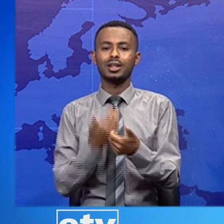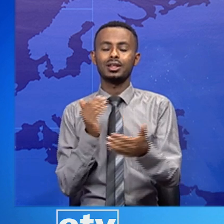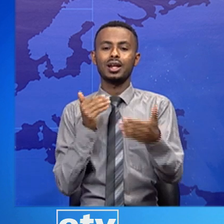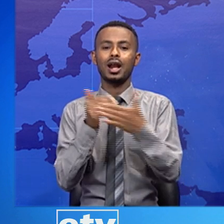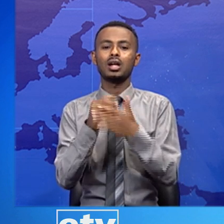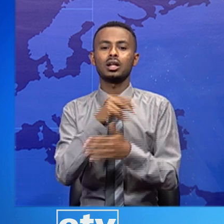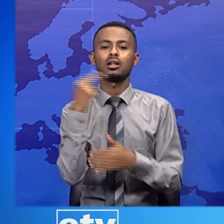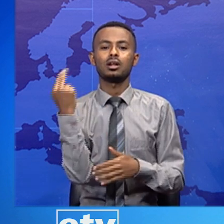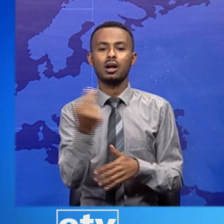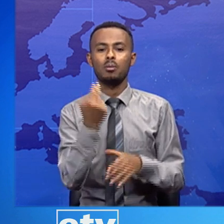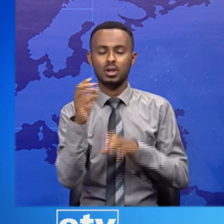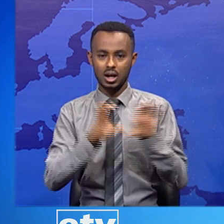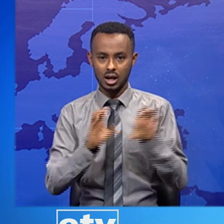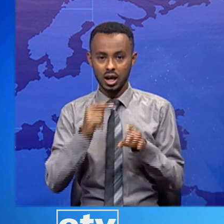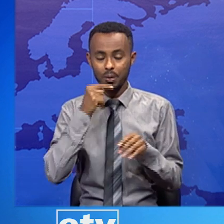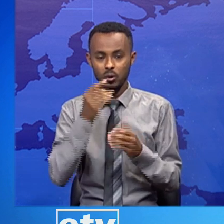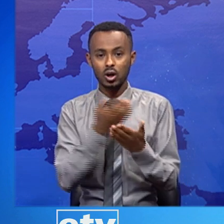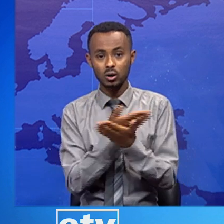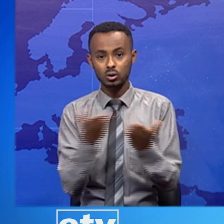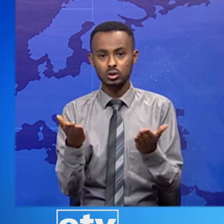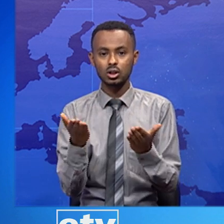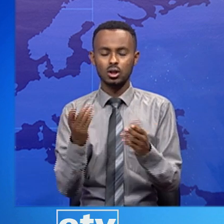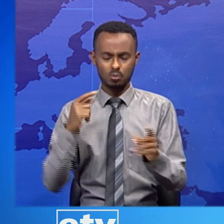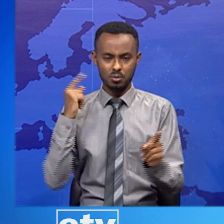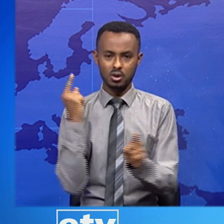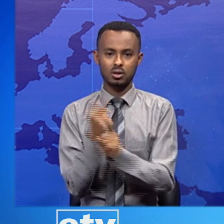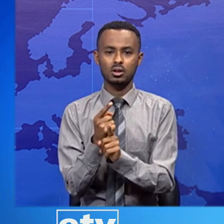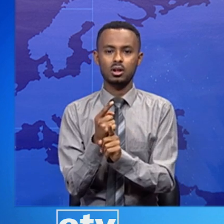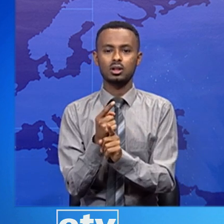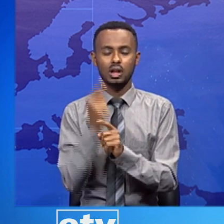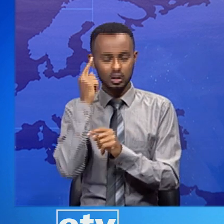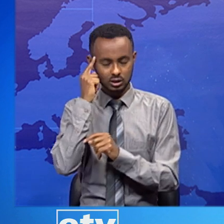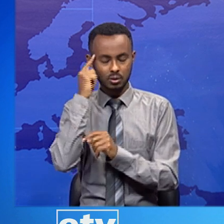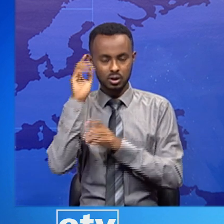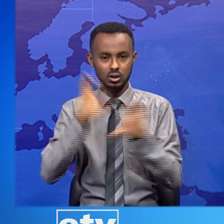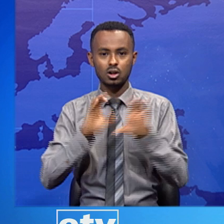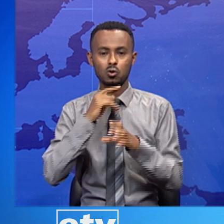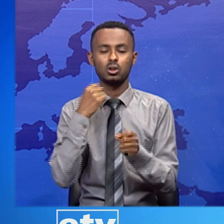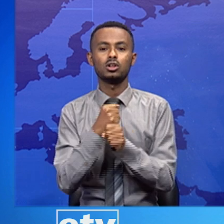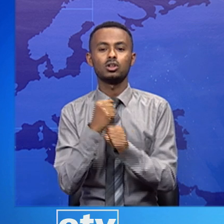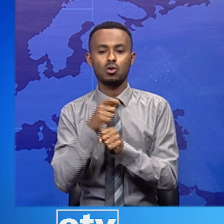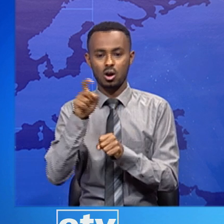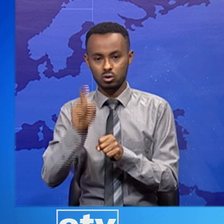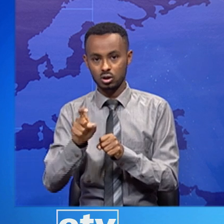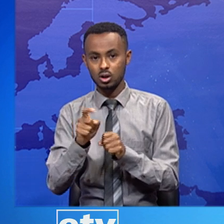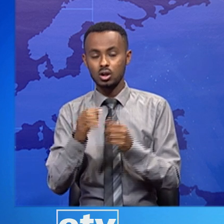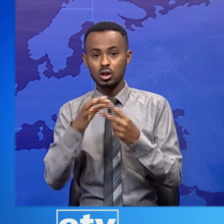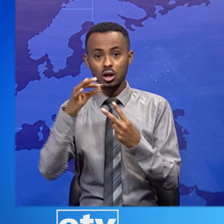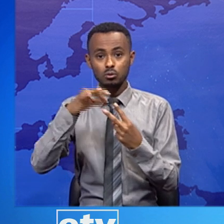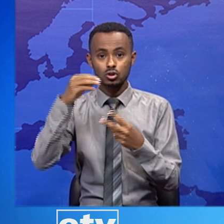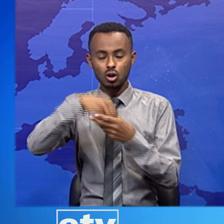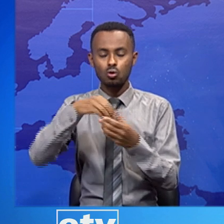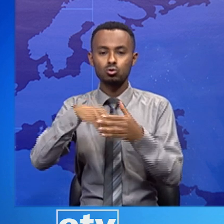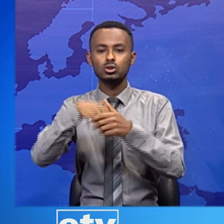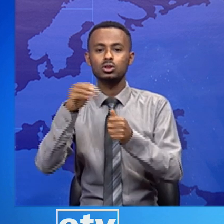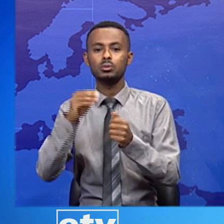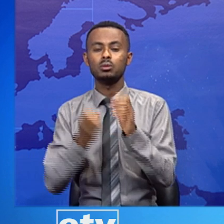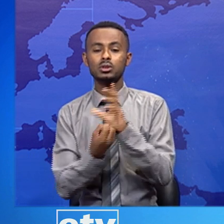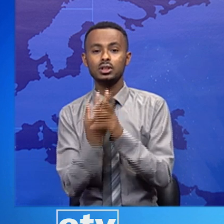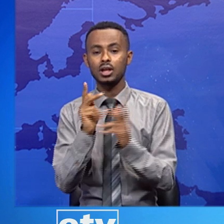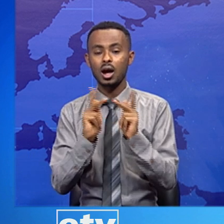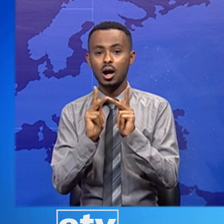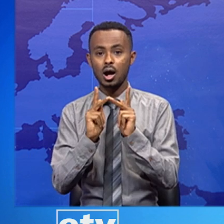ተደራሽናል ተቃሚና ተደራሽናል የሚሉ ነገሮች በሚገባ ታሳቢ ተደርገው ነው እየተሰሩ ያሉት። ከምርጫው ውጪም የብልጽግና